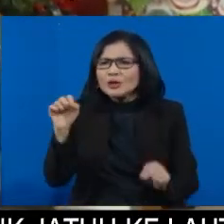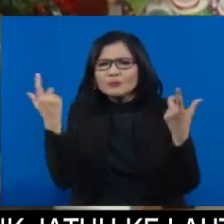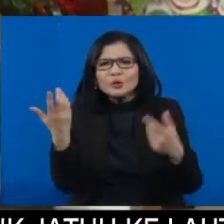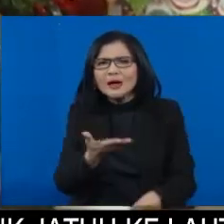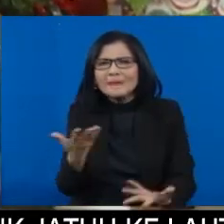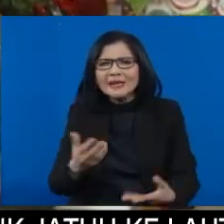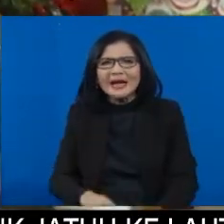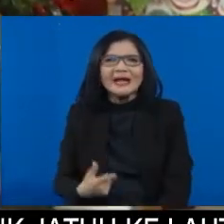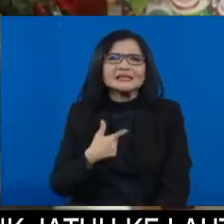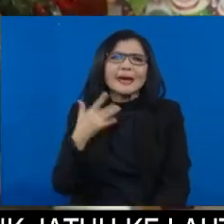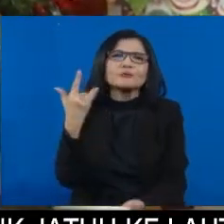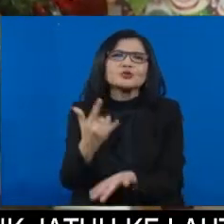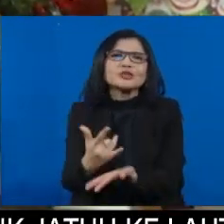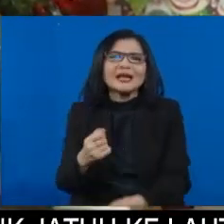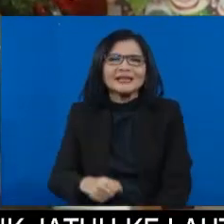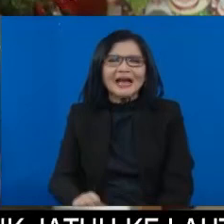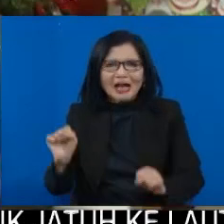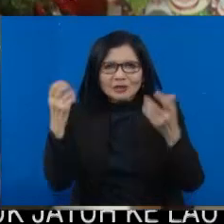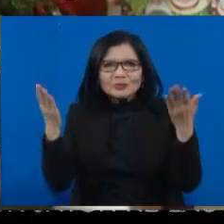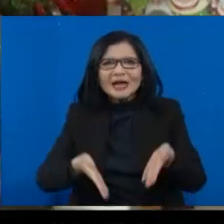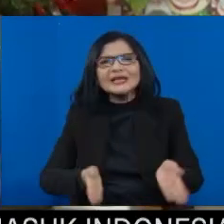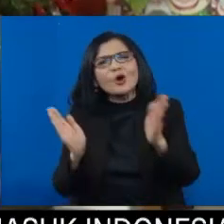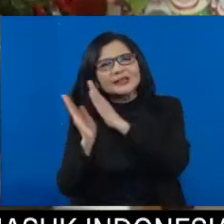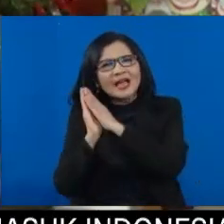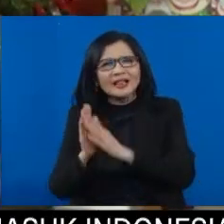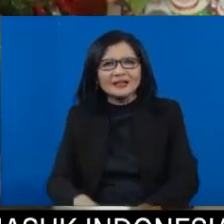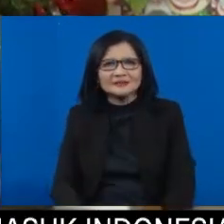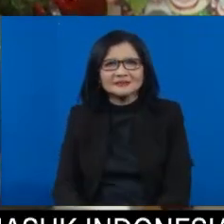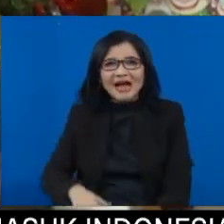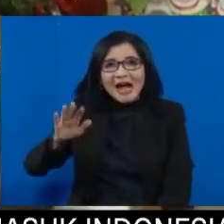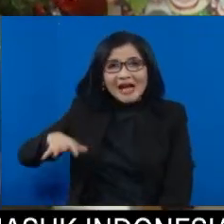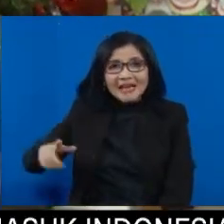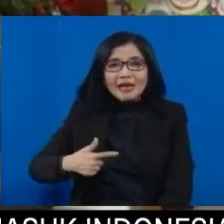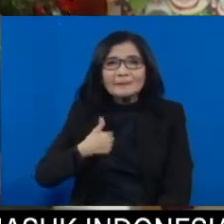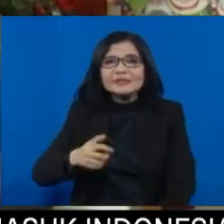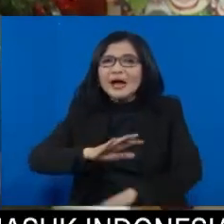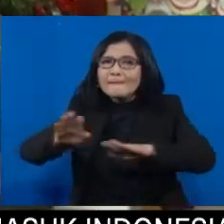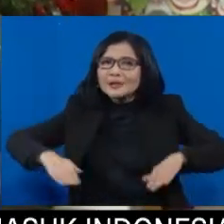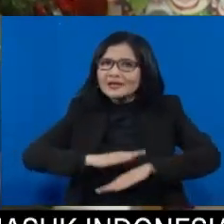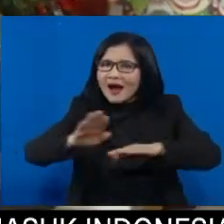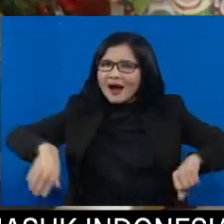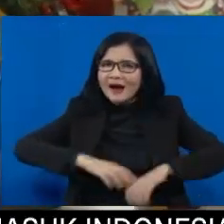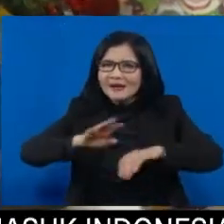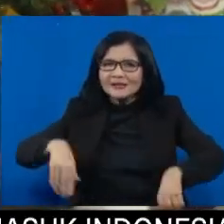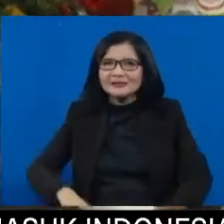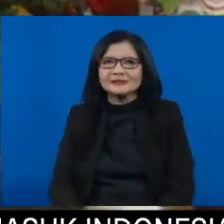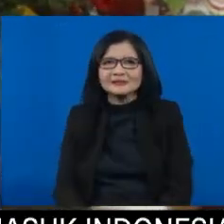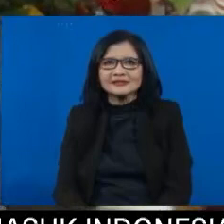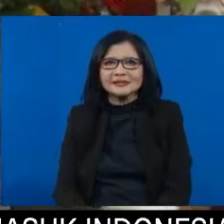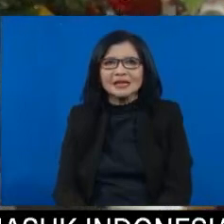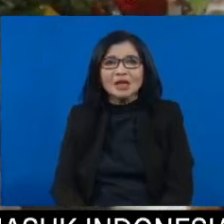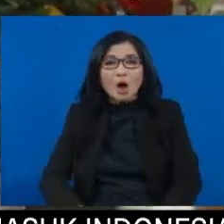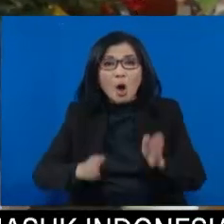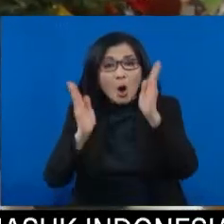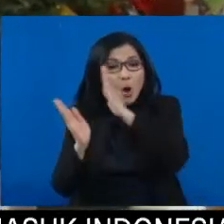saya memutuskan ya untuk liburan di hotel aja. Anak-anak juga bisa berenang, terus hotel ini